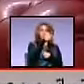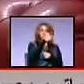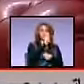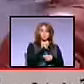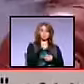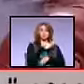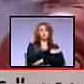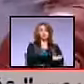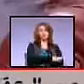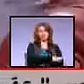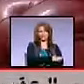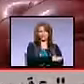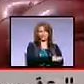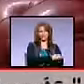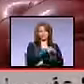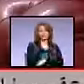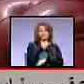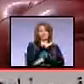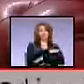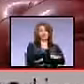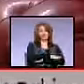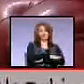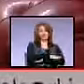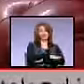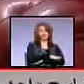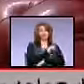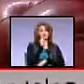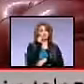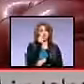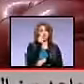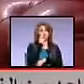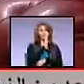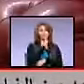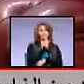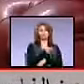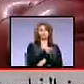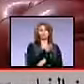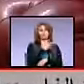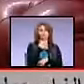محاضرة يعني، دي المحاضرة اللي بقعد فيها زي الألف، لأن هو راجل ألماني جدا